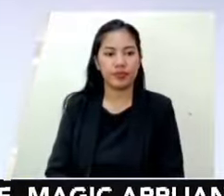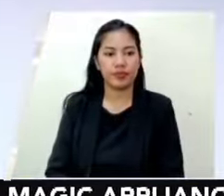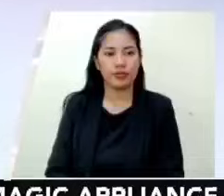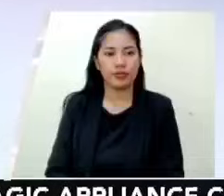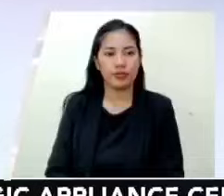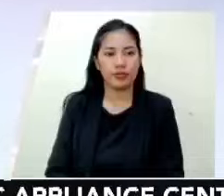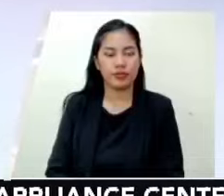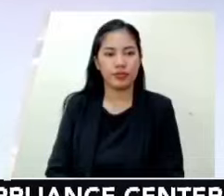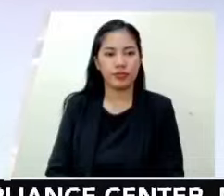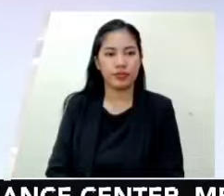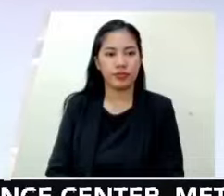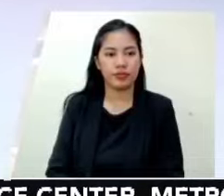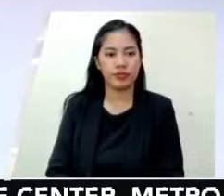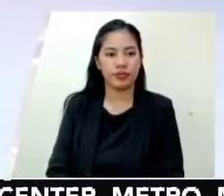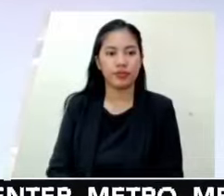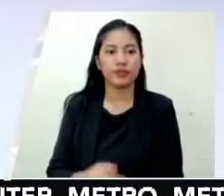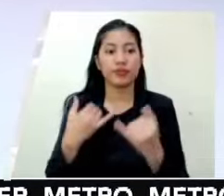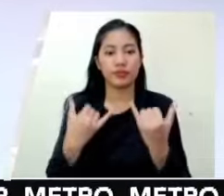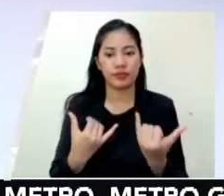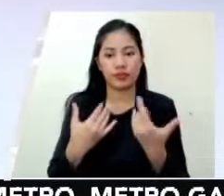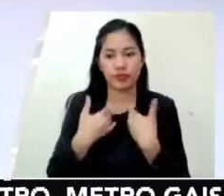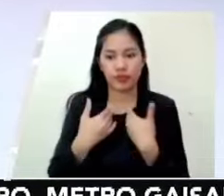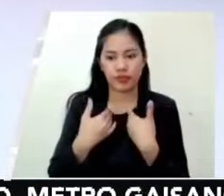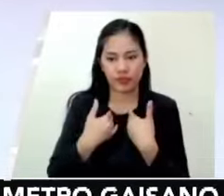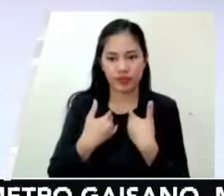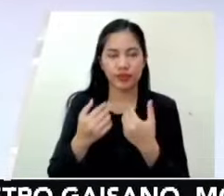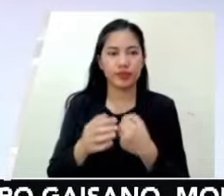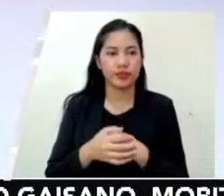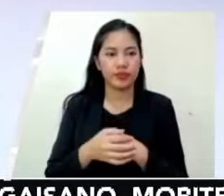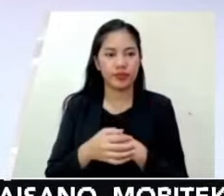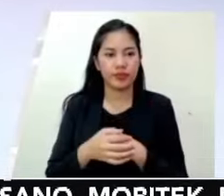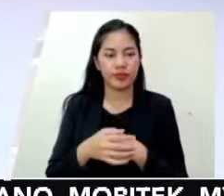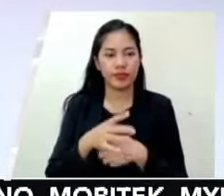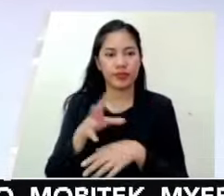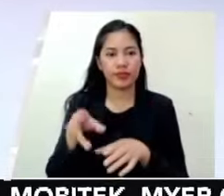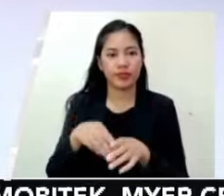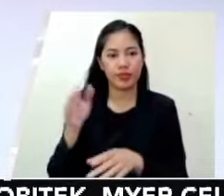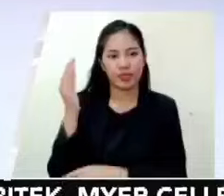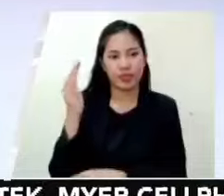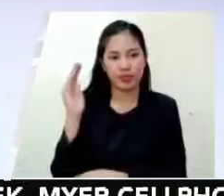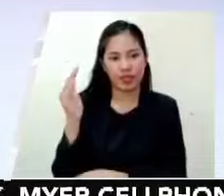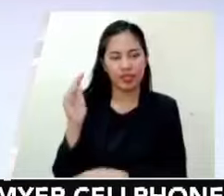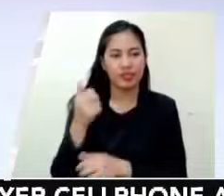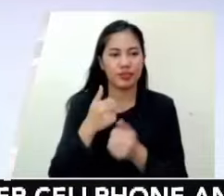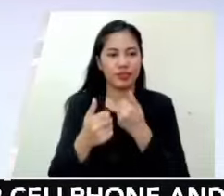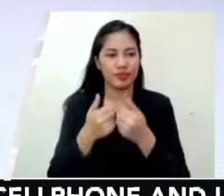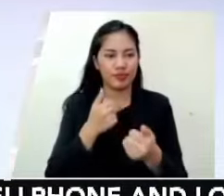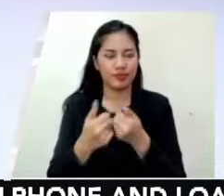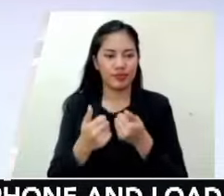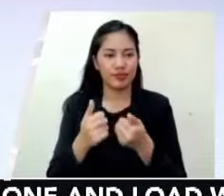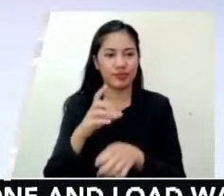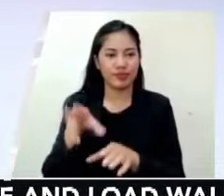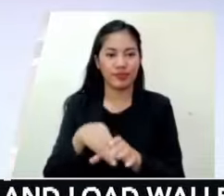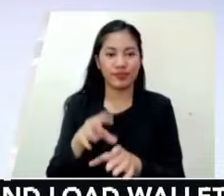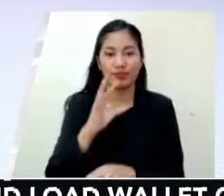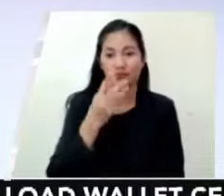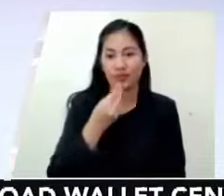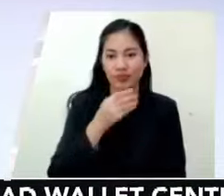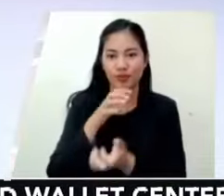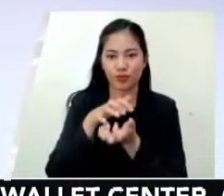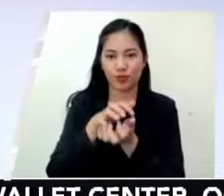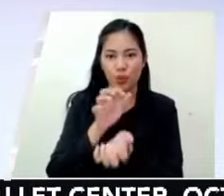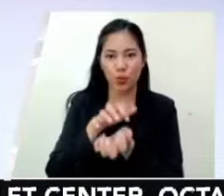O heto, may pahabol pa raw sa balitang beauty pageant for today's video. Yan ang asong kayang tumayo sa dalawang paa